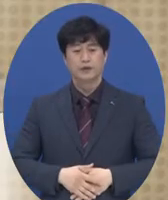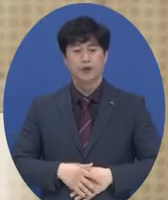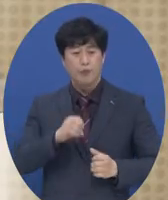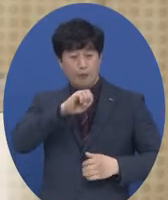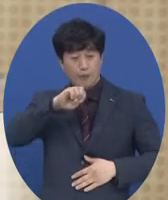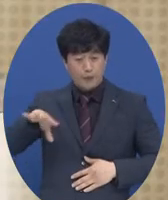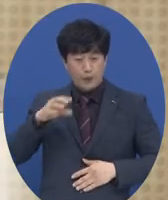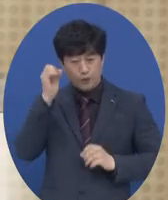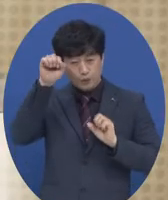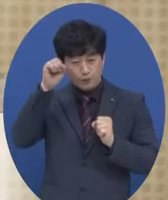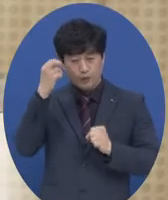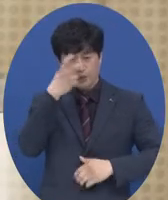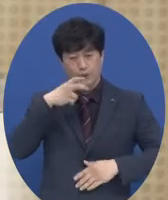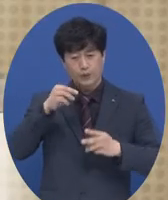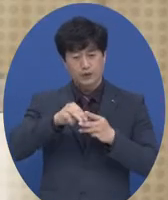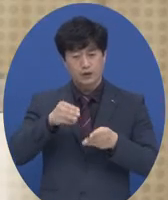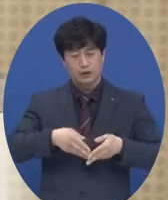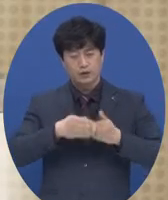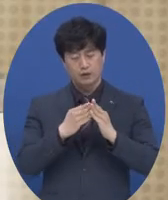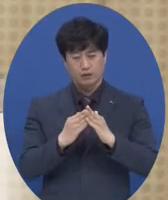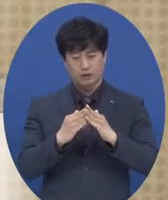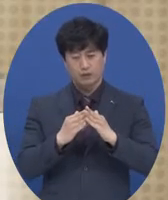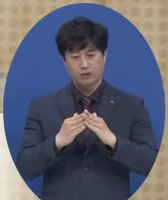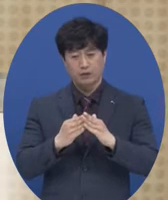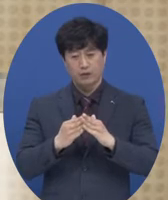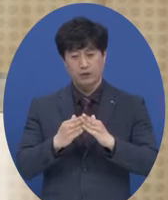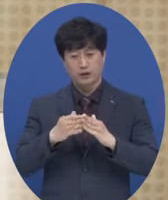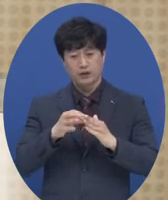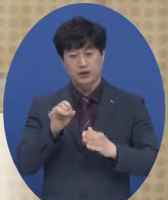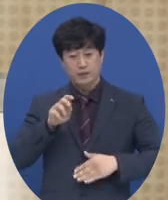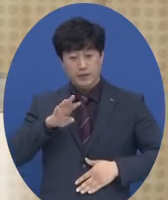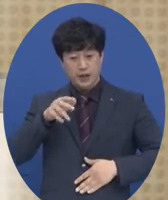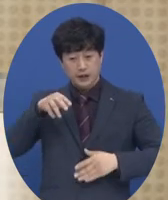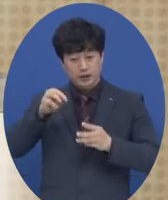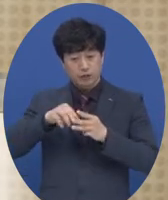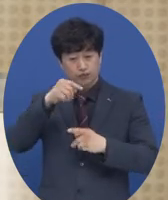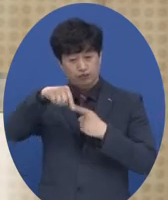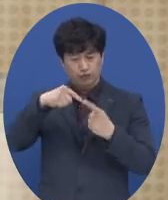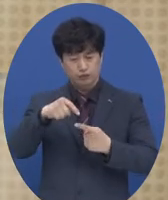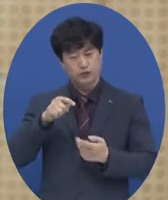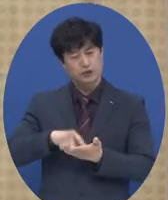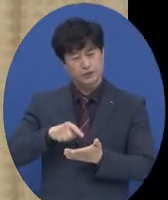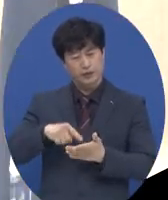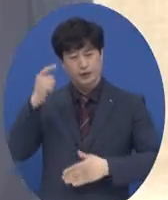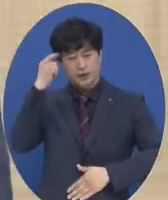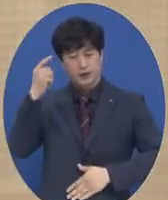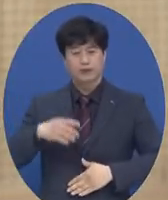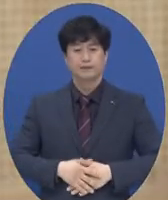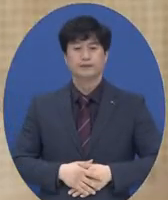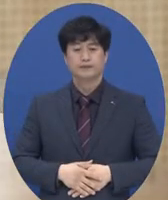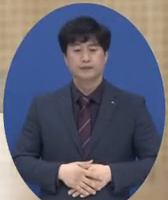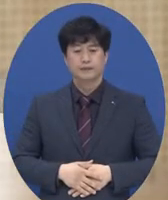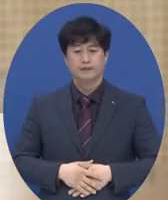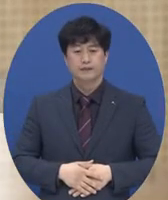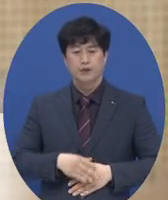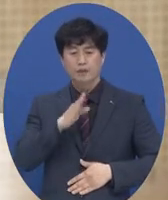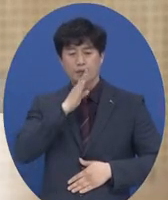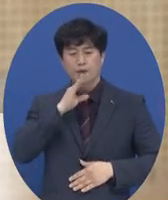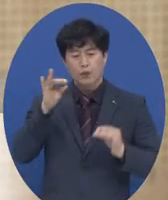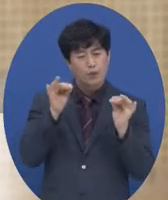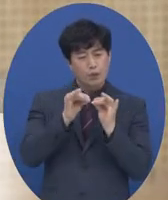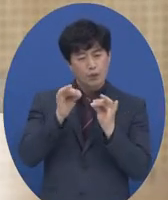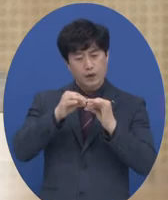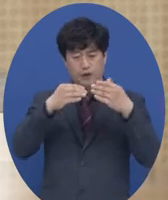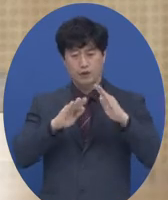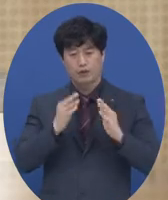보호 센터를 좀 건립을 제대로 해서 입양 센터를 좀 운영하는 것이 가장 시급하다고 생각이 들고요. 정말 공감하는